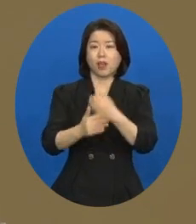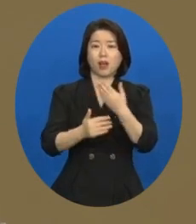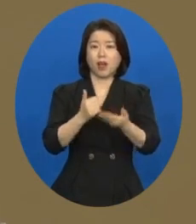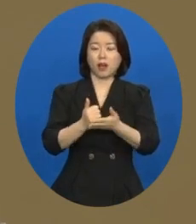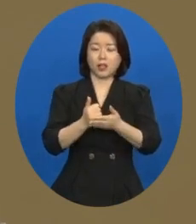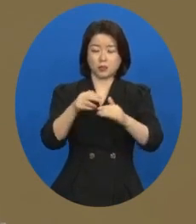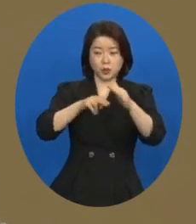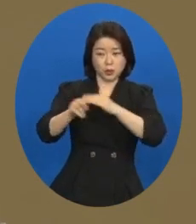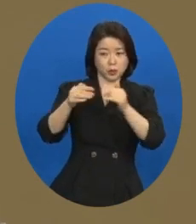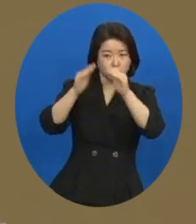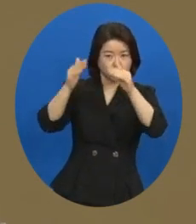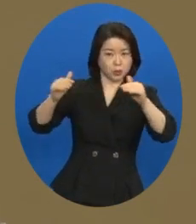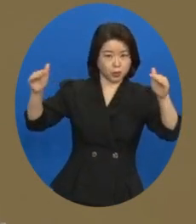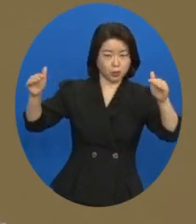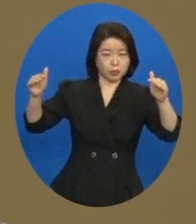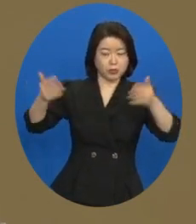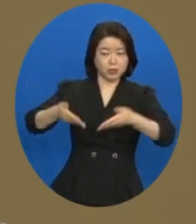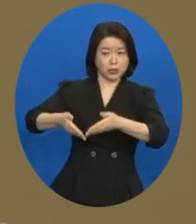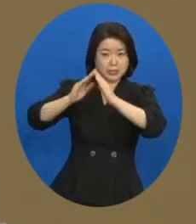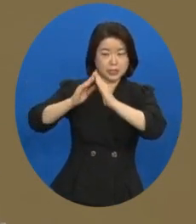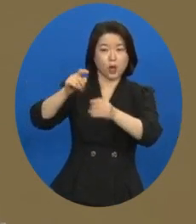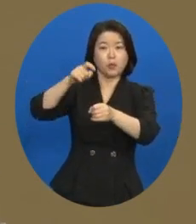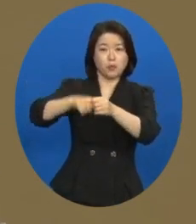하나님께서 이 도피성을 세운 것은